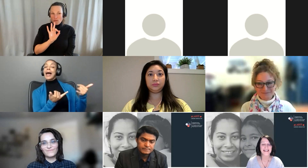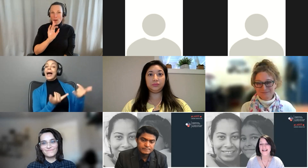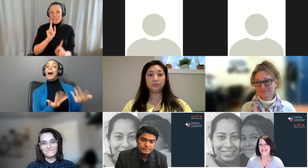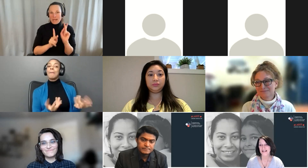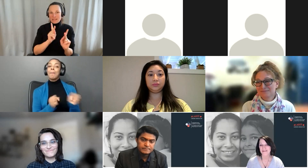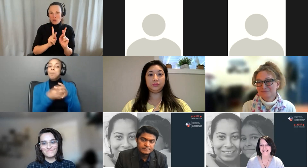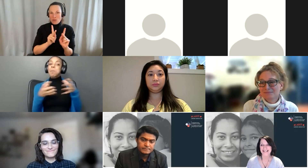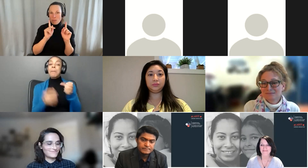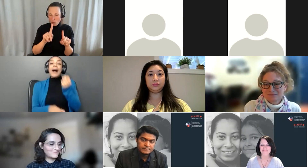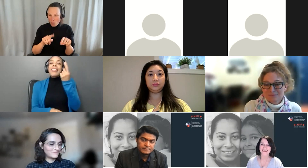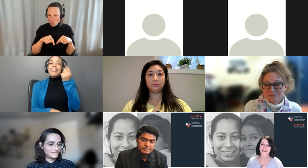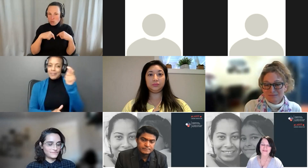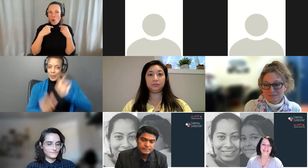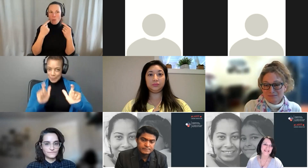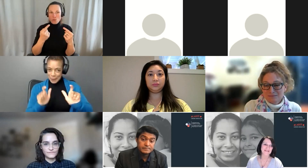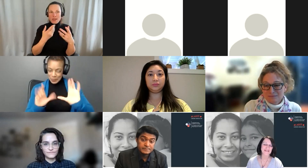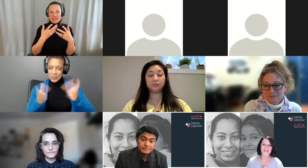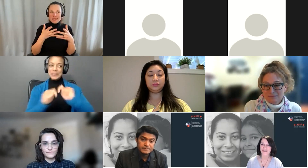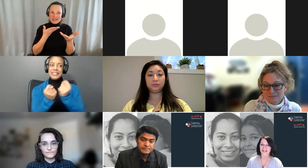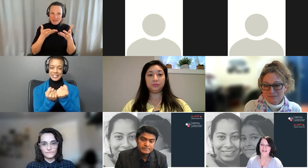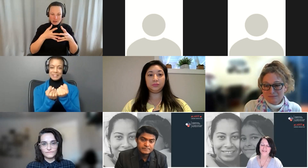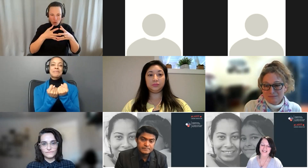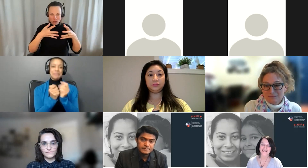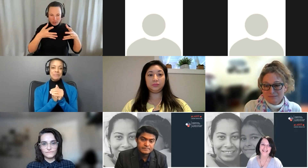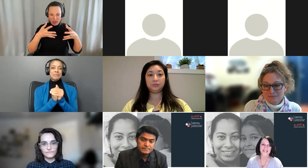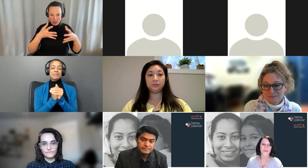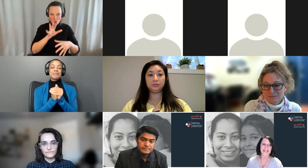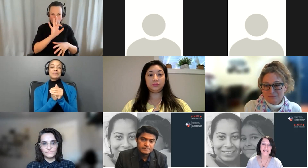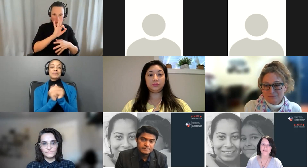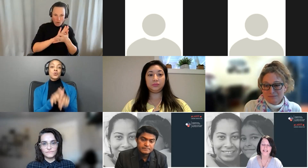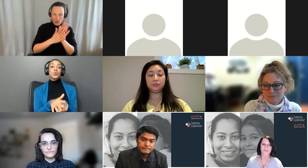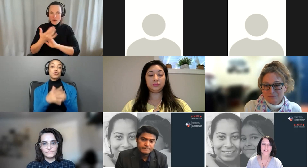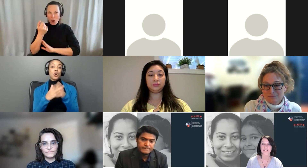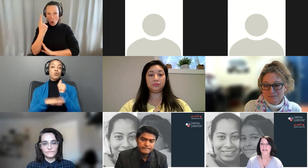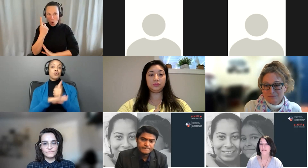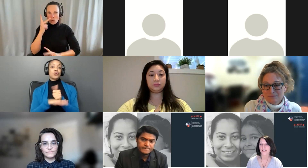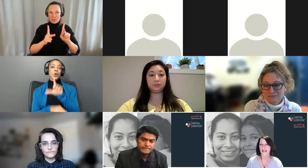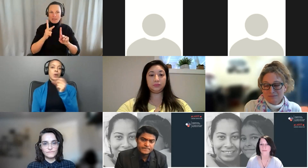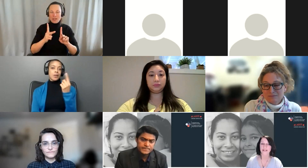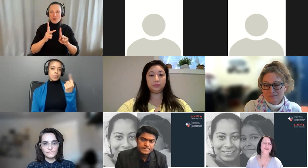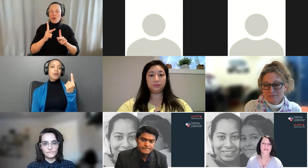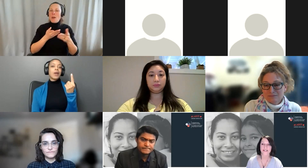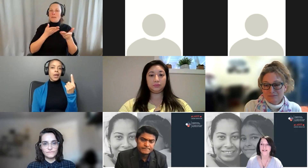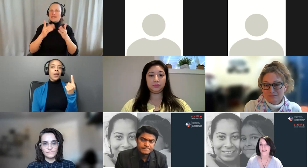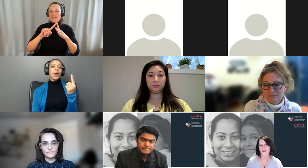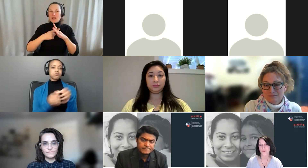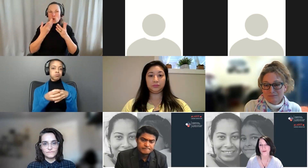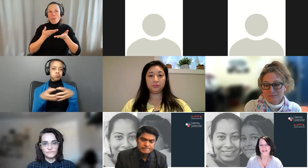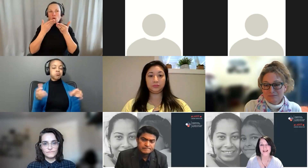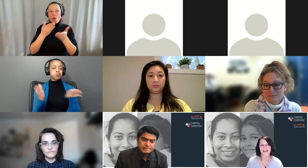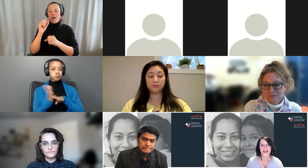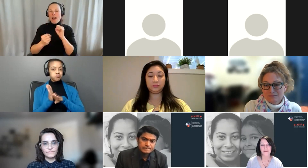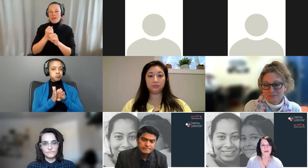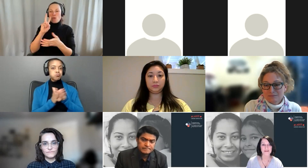a grandi. Nous sommes maintenant 11 et nous avons débuté nos services en 2011 et nous développons